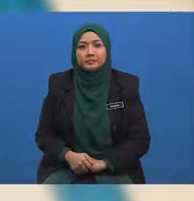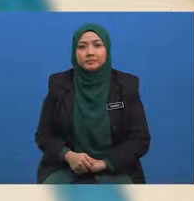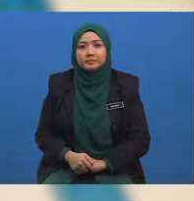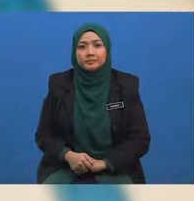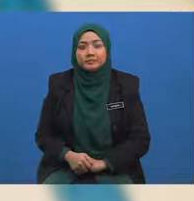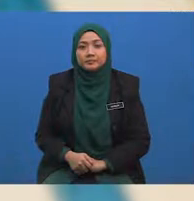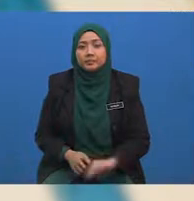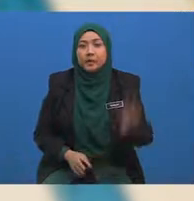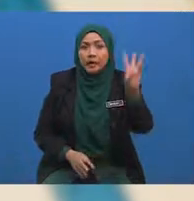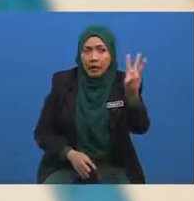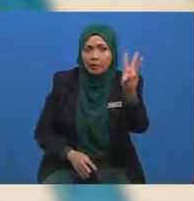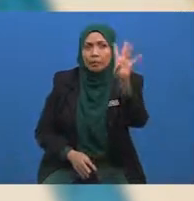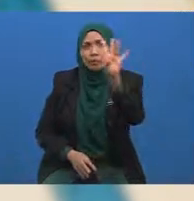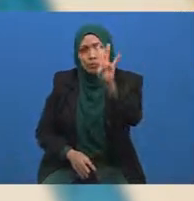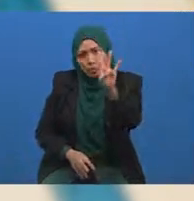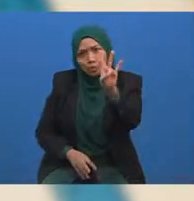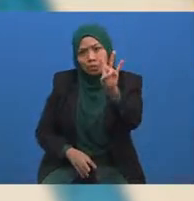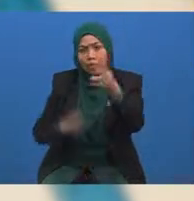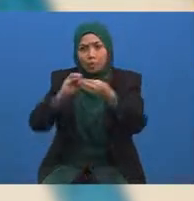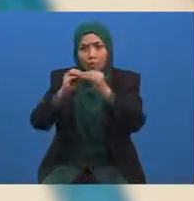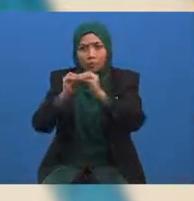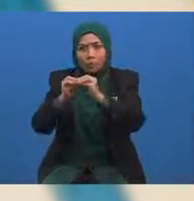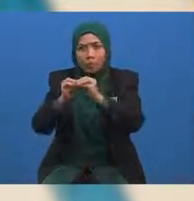Adakah 67 nombor perdana?